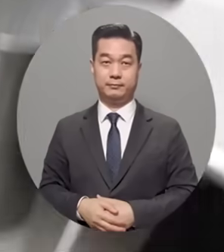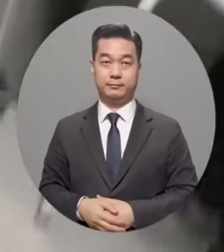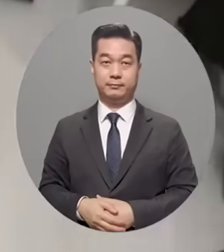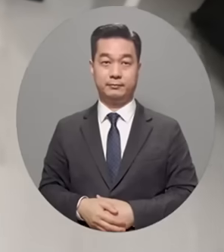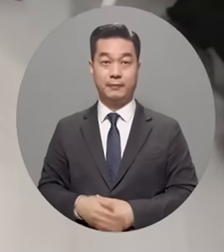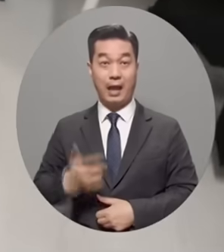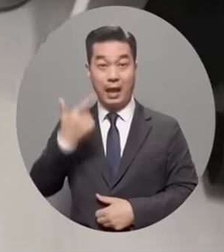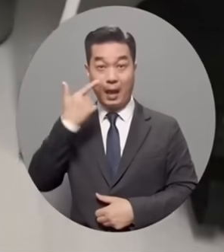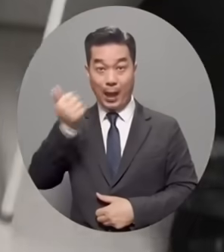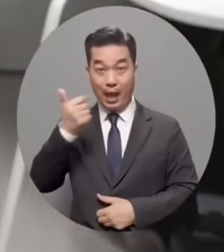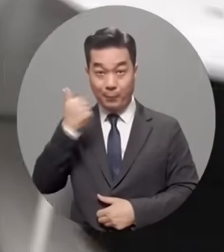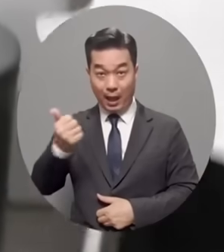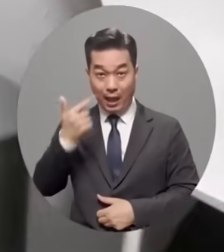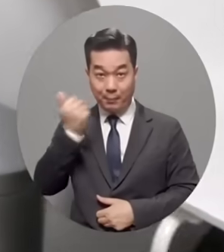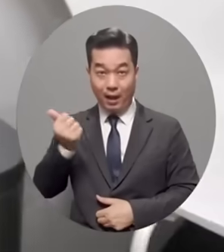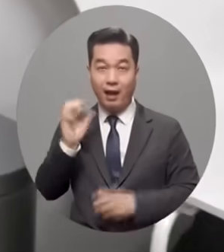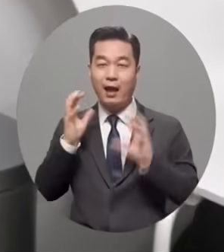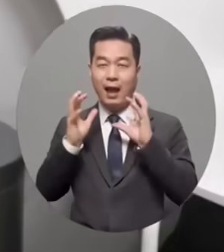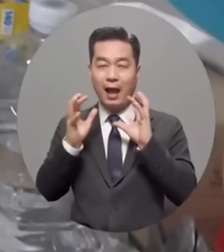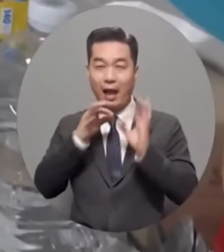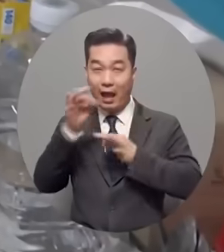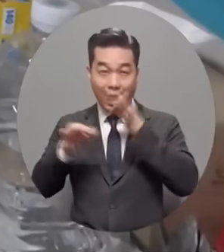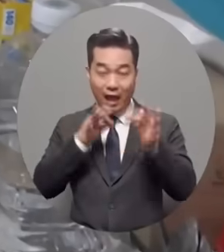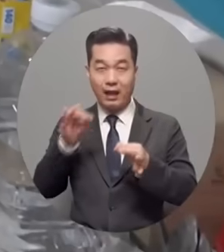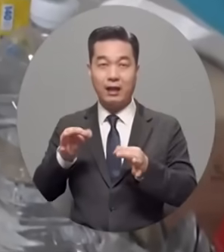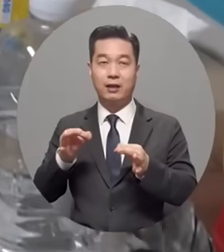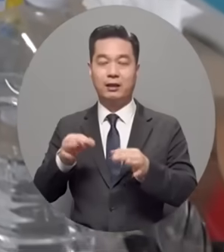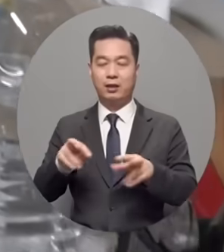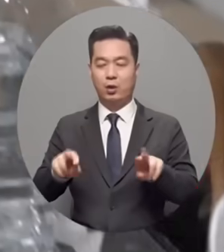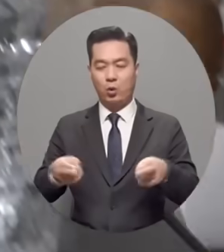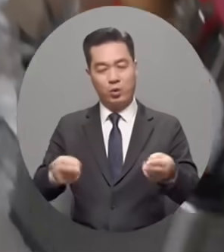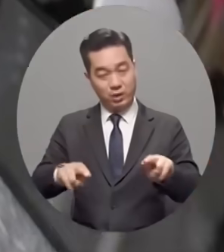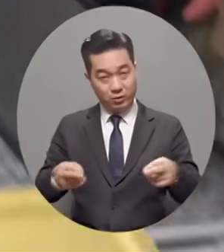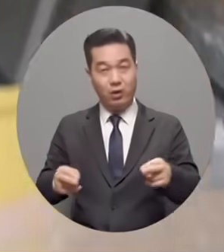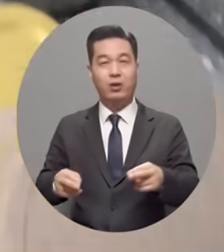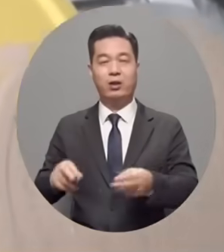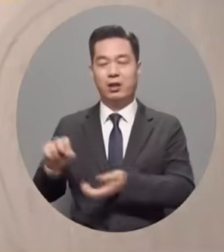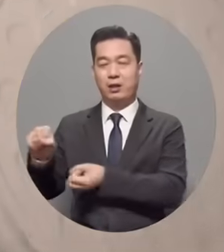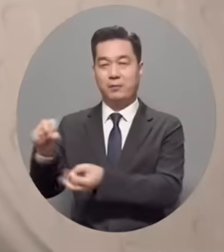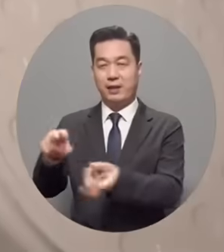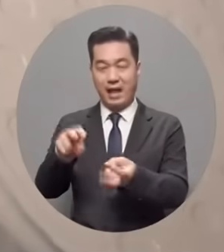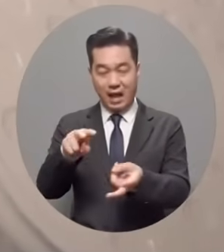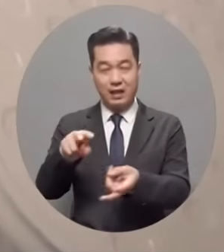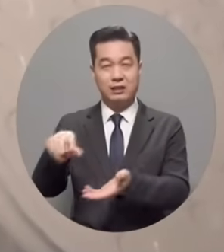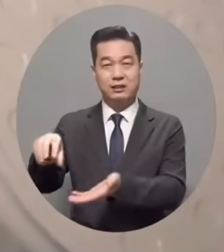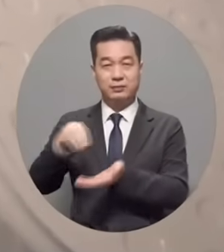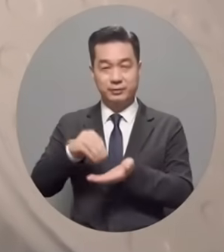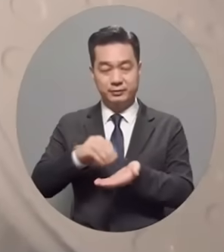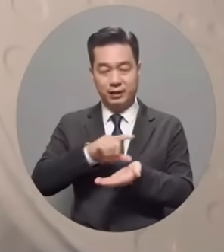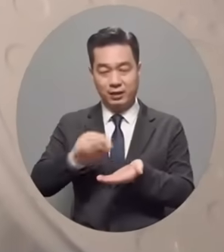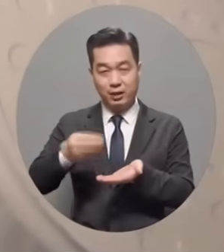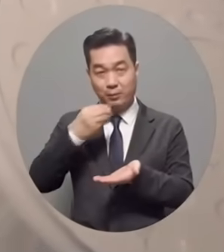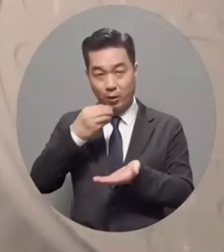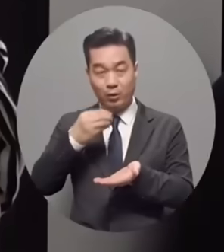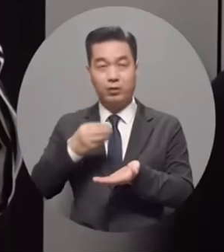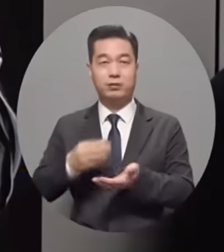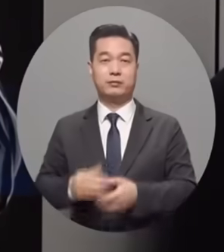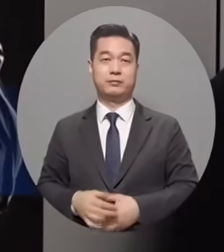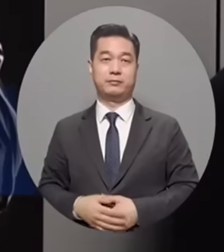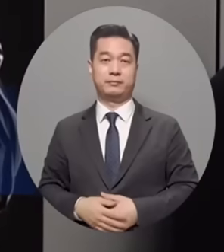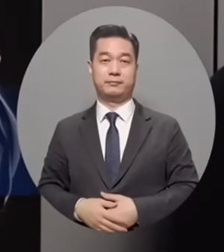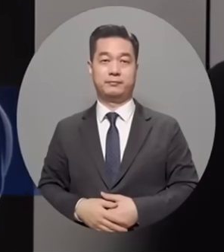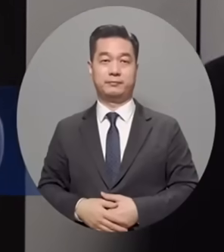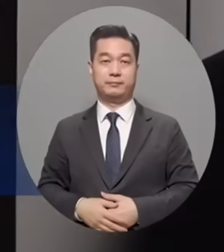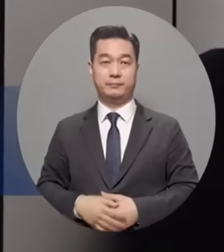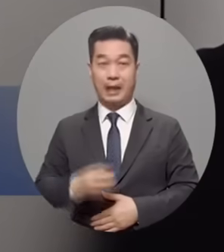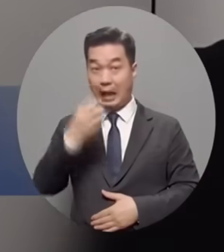엄마. 아이에겐 고기를 구워주고 부모님 배달 음식으로 늦은 끼니를 해결합니다. 이제 또 딸기 좋아하는데